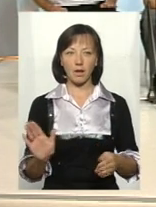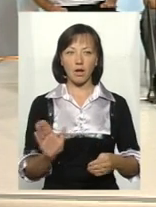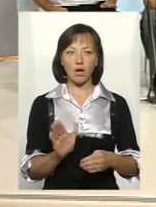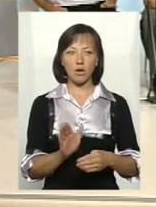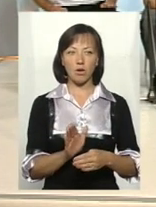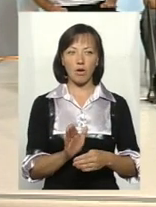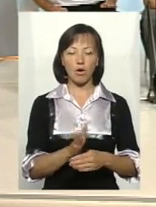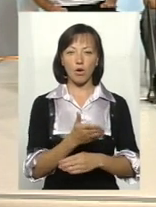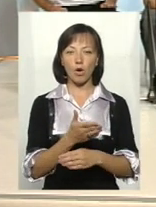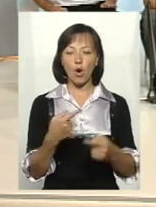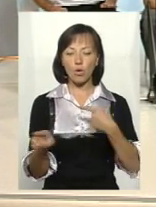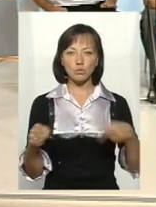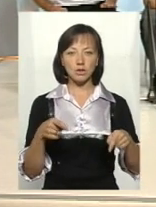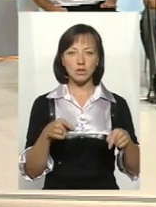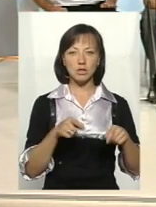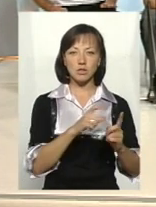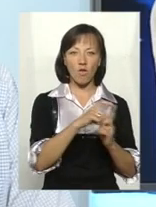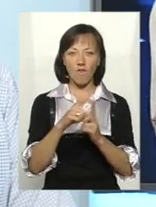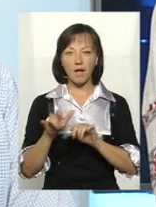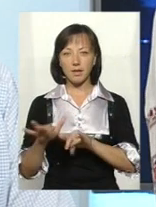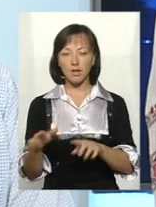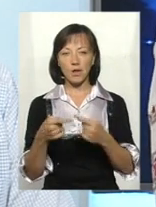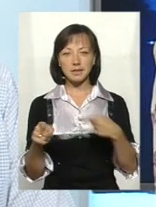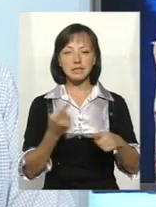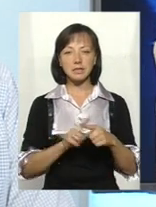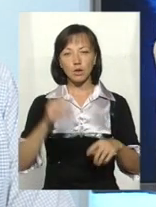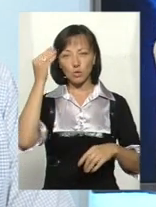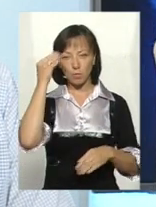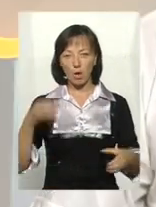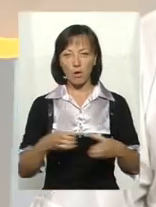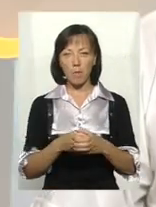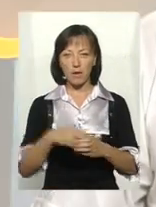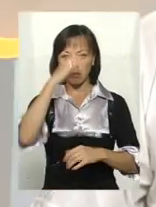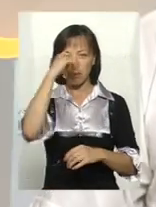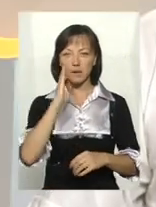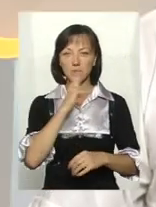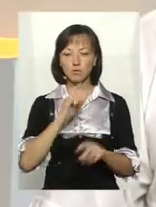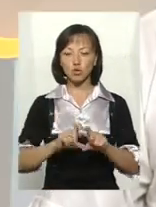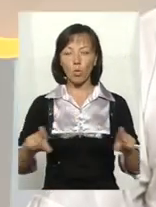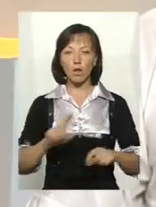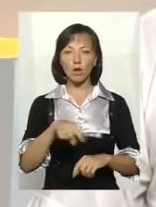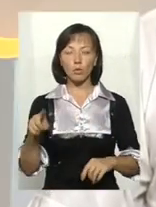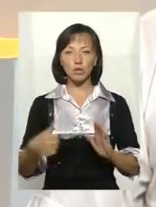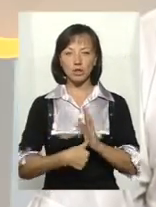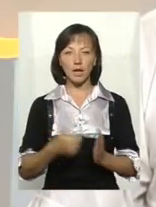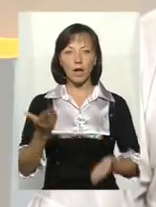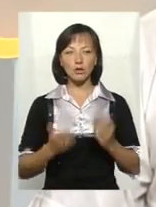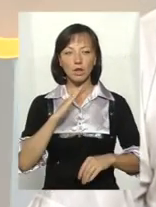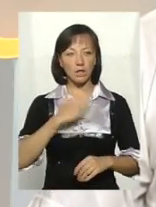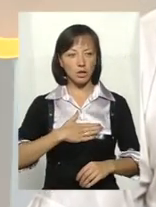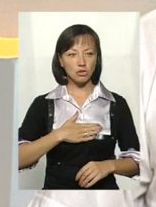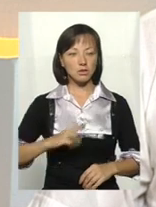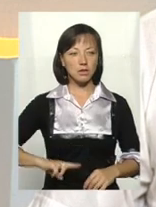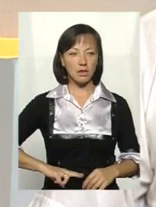розходяться. Слова і діло розійшлись. Це думка громади батьків школи номер 6. Якщо б наш